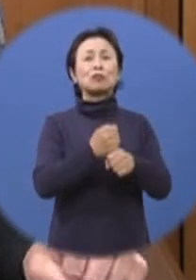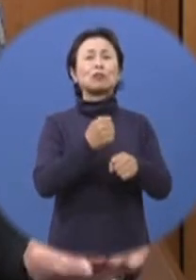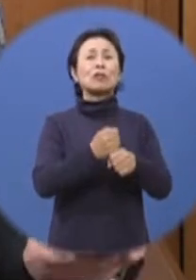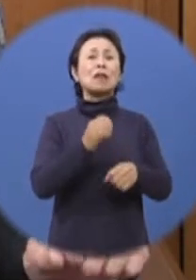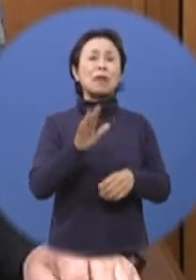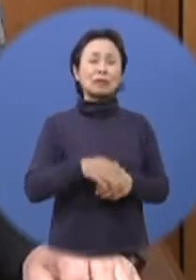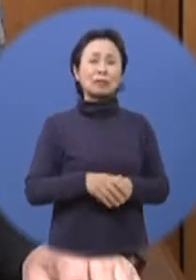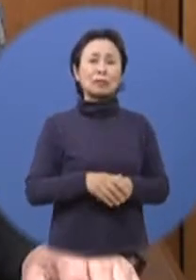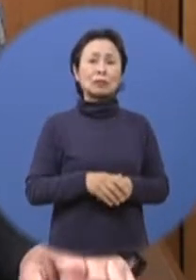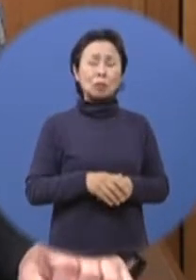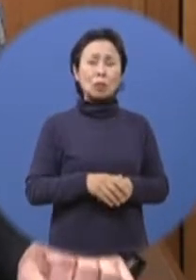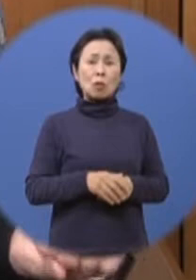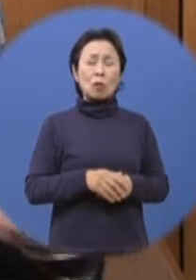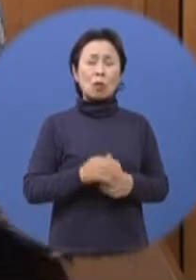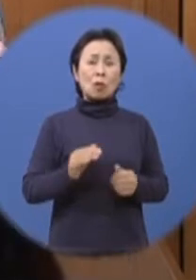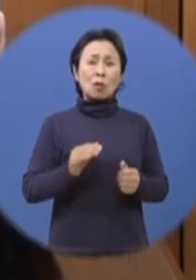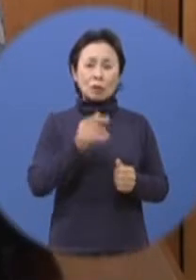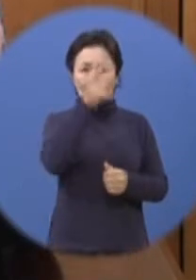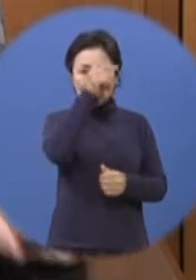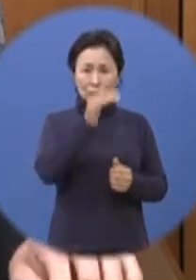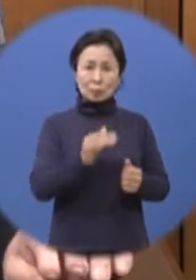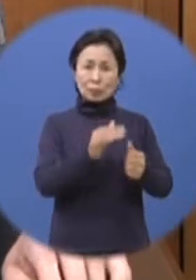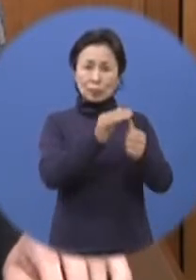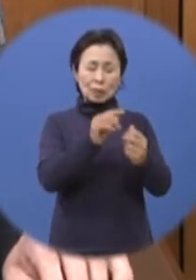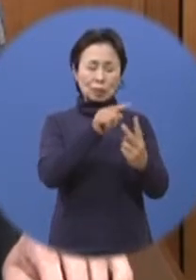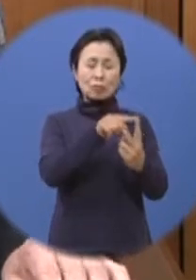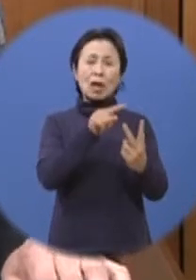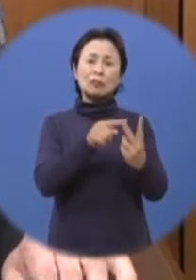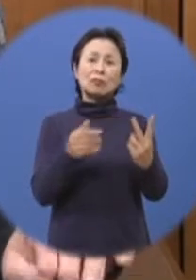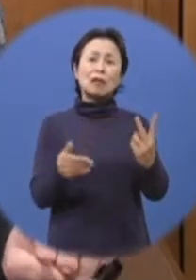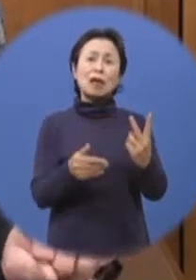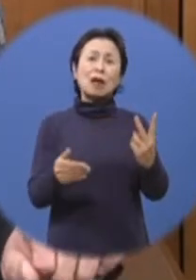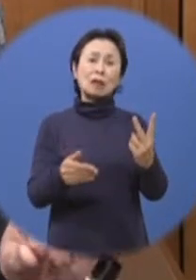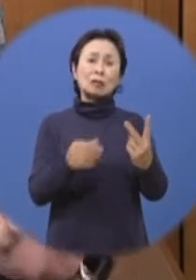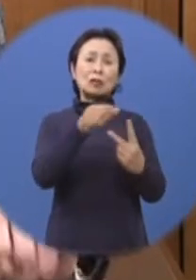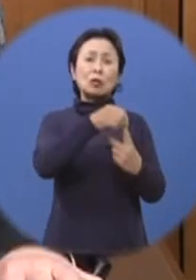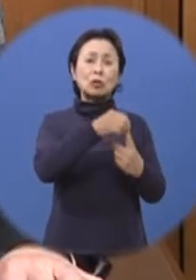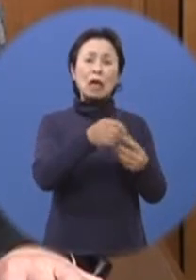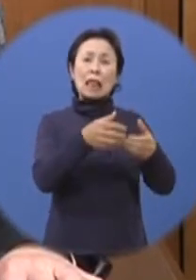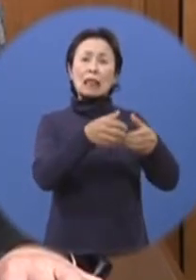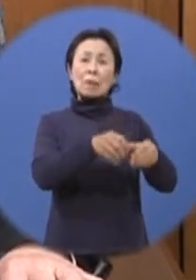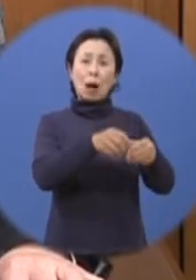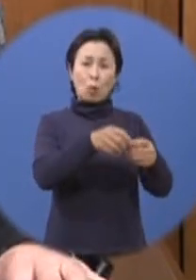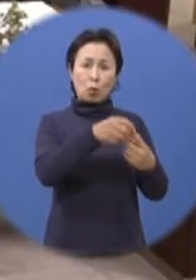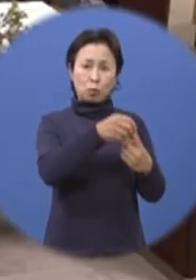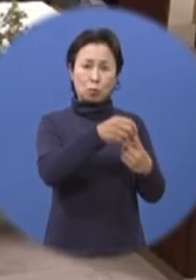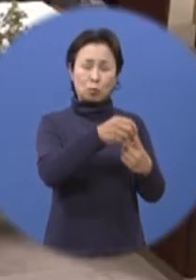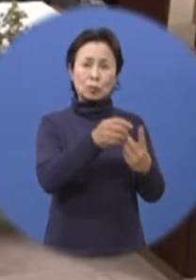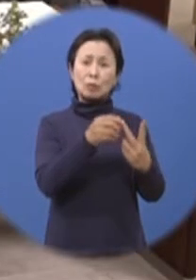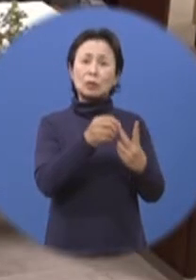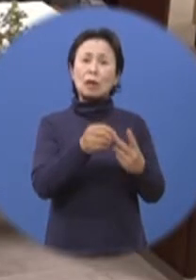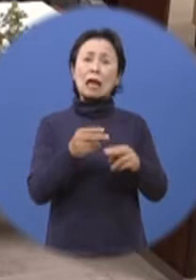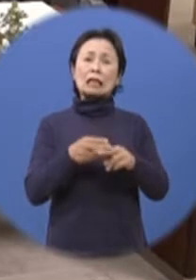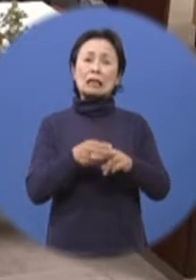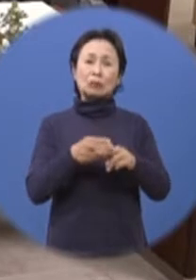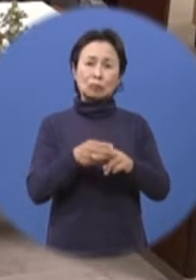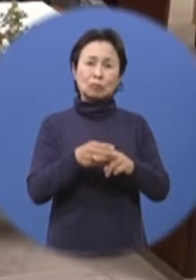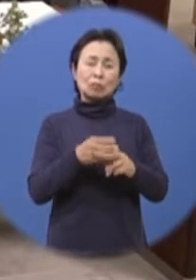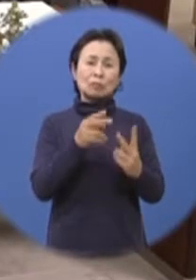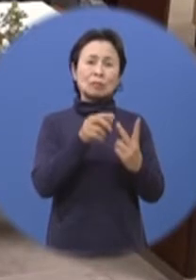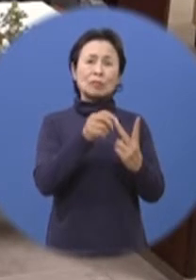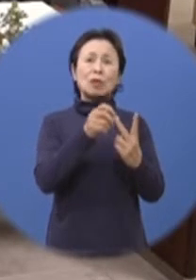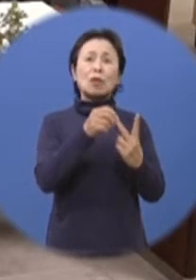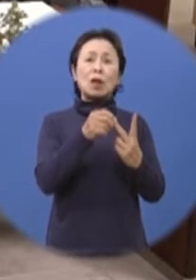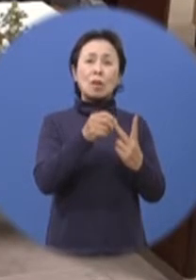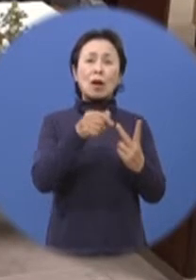ありまして一つはた踊る言い方で言ったもう一つは2号取るようですそいつ肉を取るにわたり